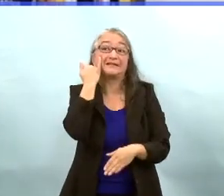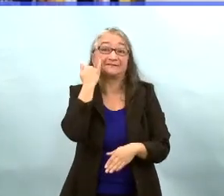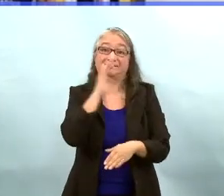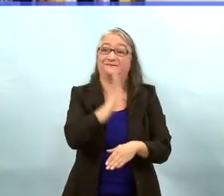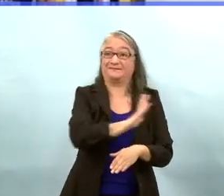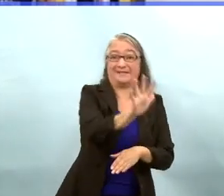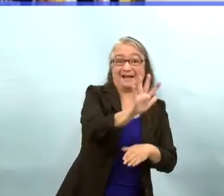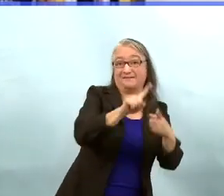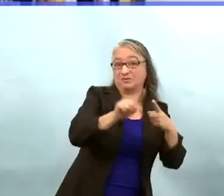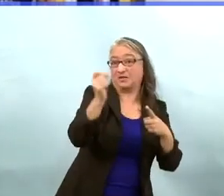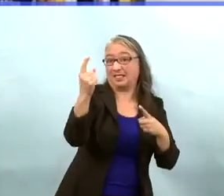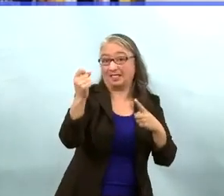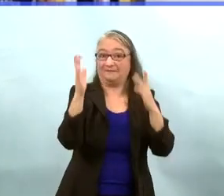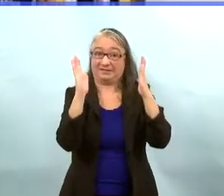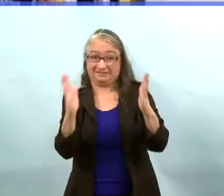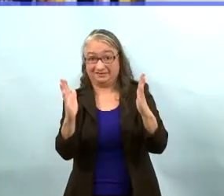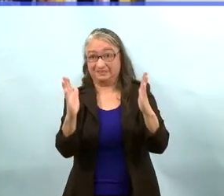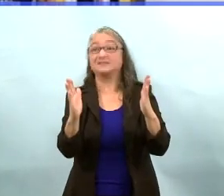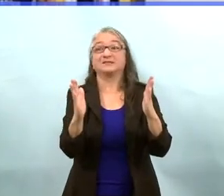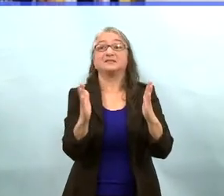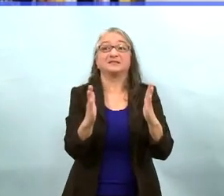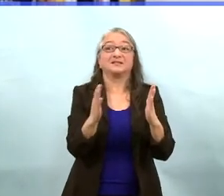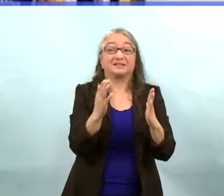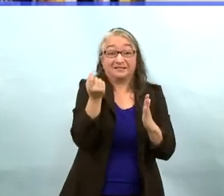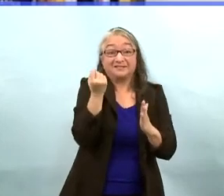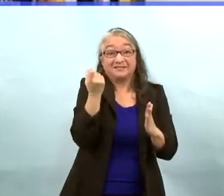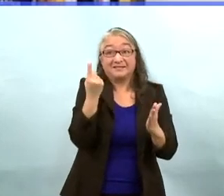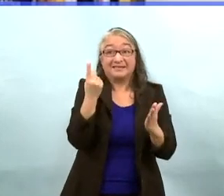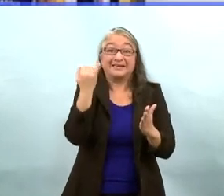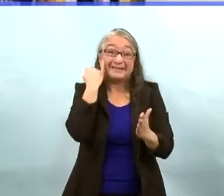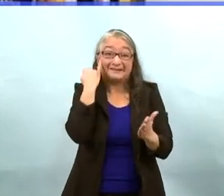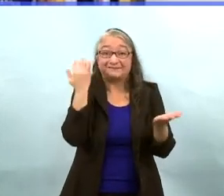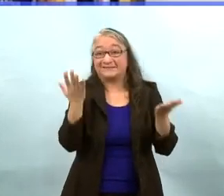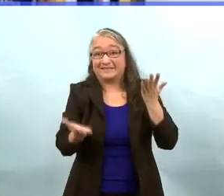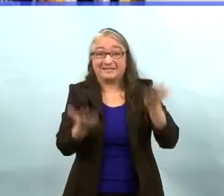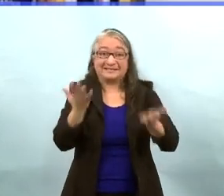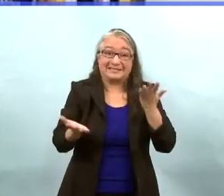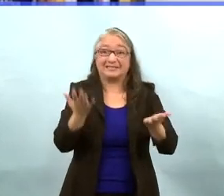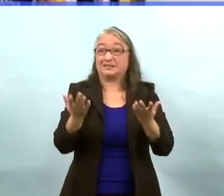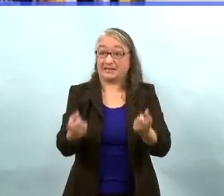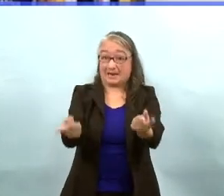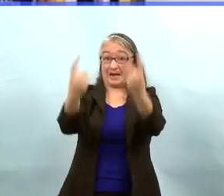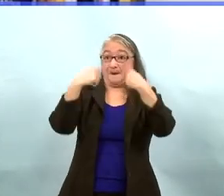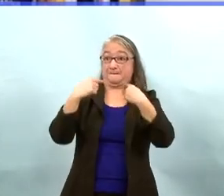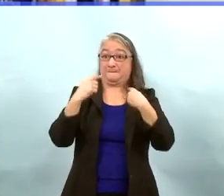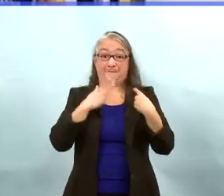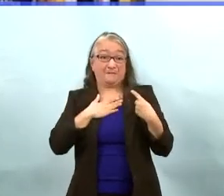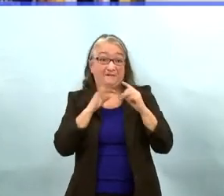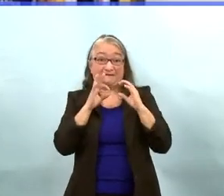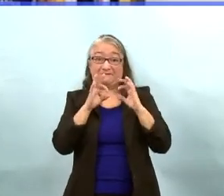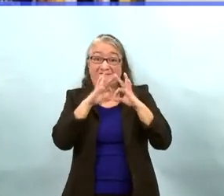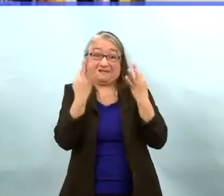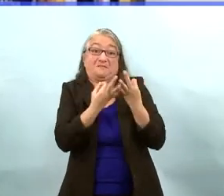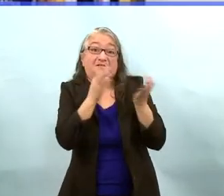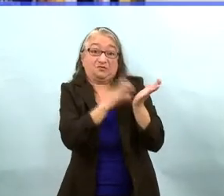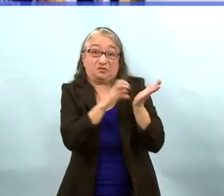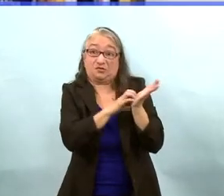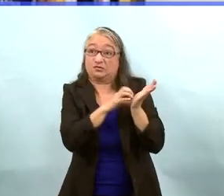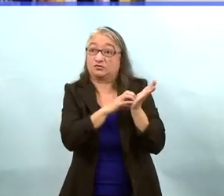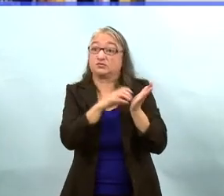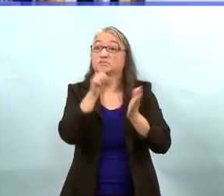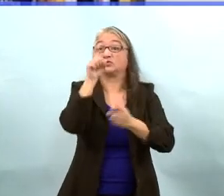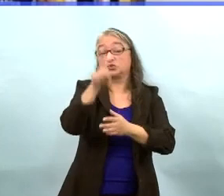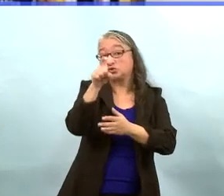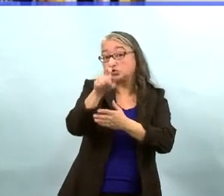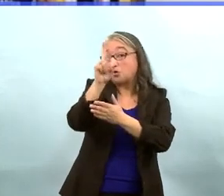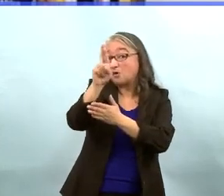la COVID-19 pour les enfants de 5 à 11 ans. On ne va certainement pas empêcher les enfants de se faire vacciner s'ils se présentent à une clinique de